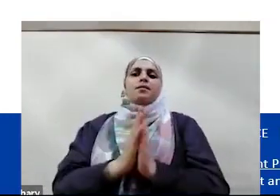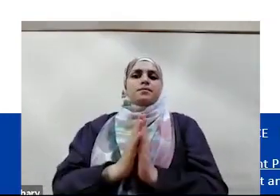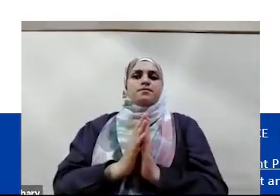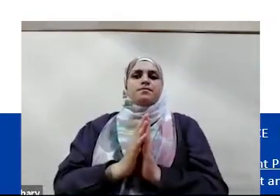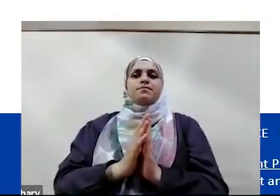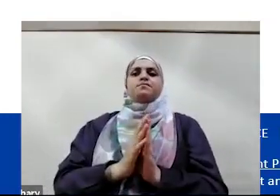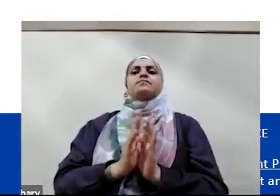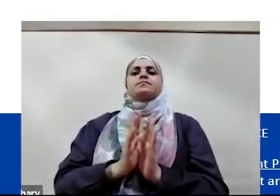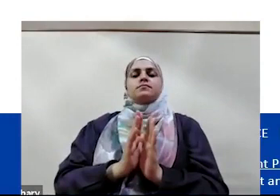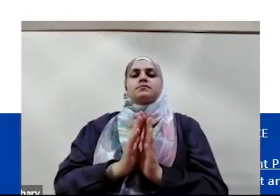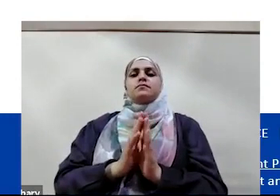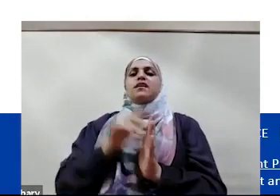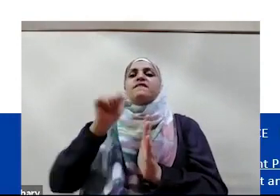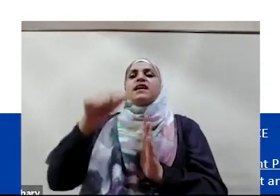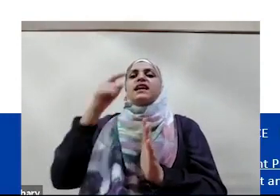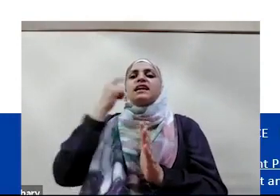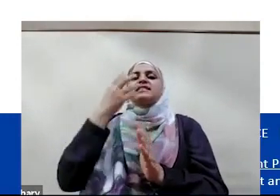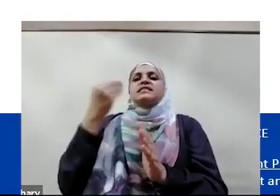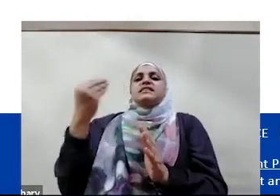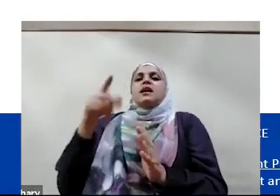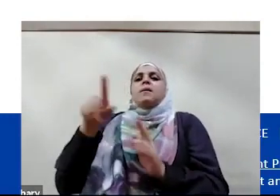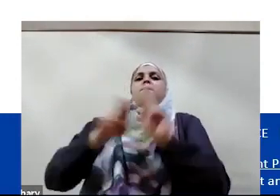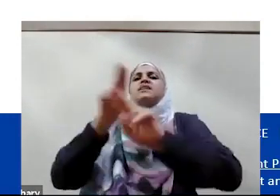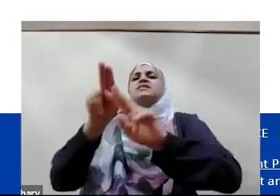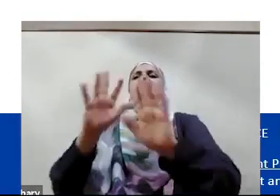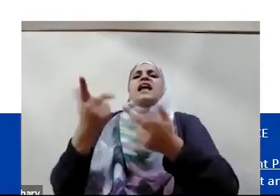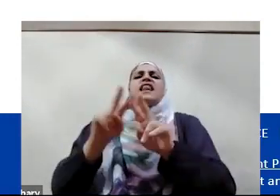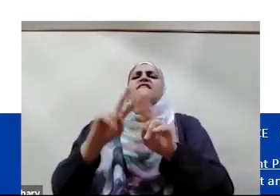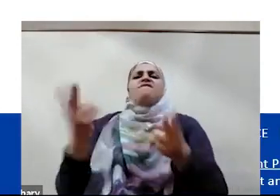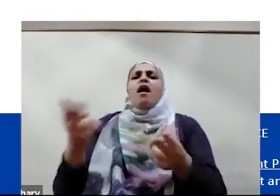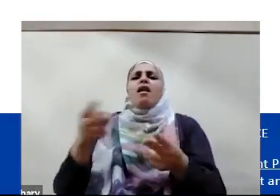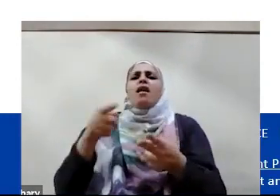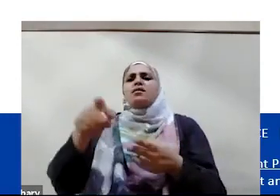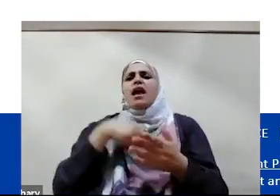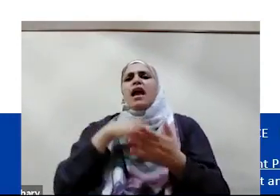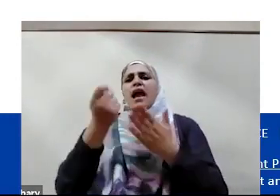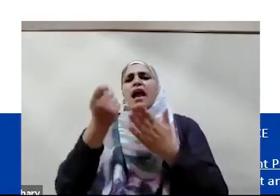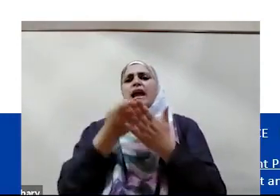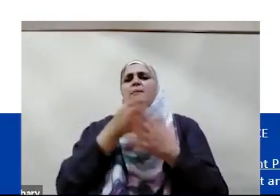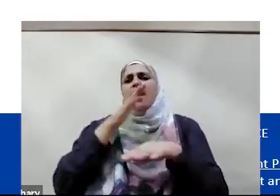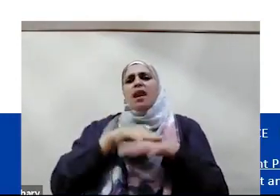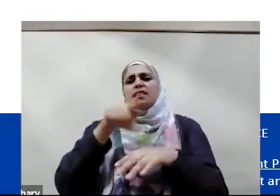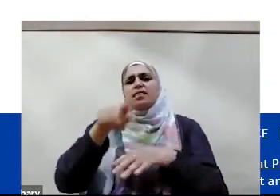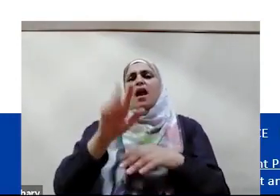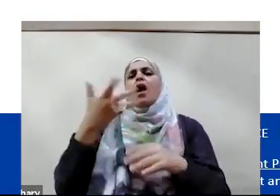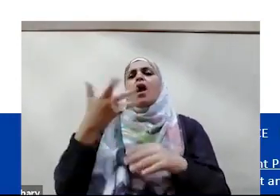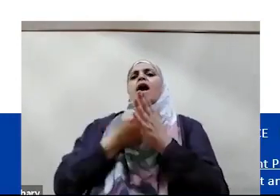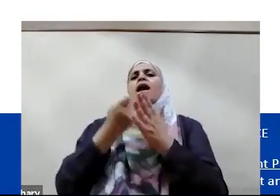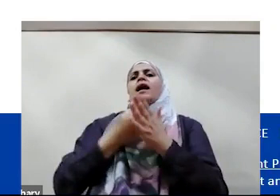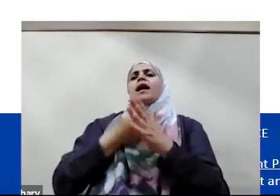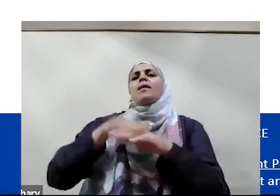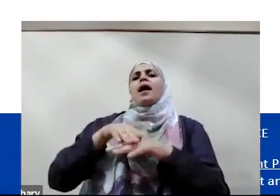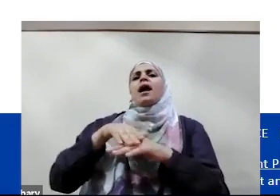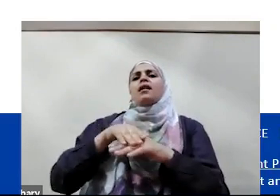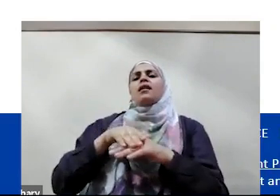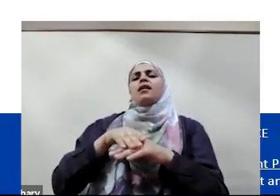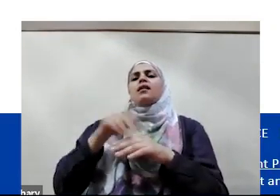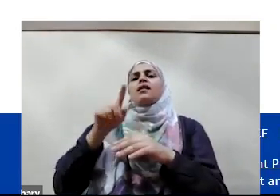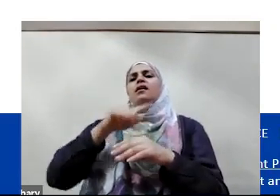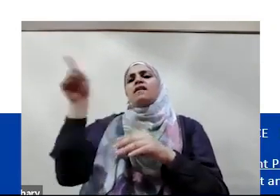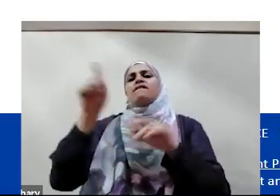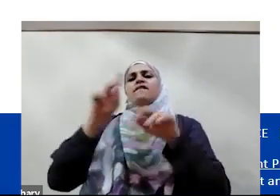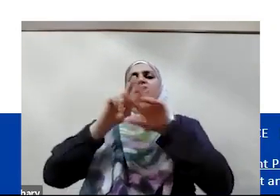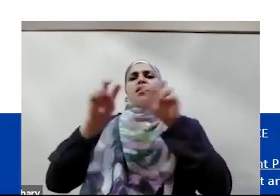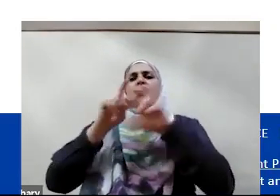هنا ناس كتير ساعات بتسألني طب هو إيه الفرق بين إن أنا أتكلم عن المجال هنا وإن أنا أتكلم عنه في research